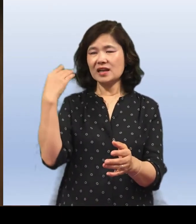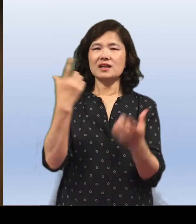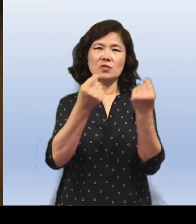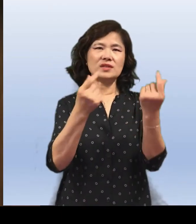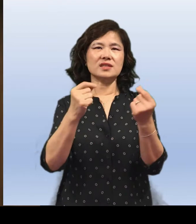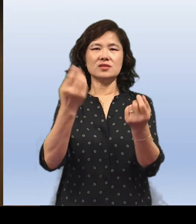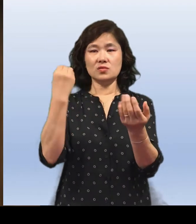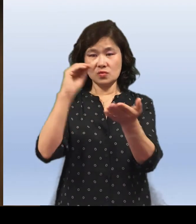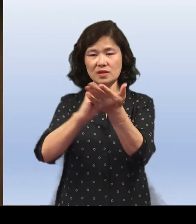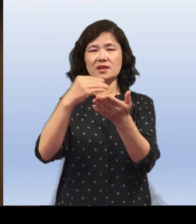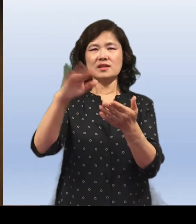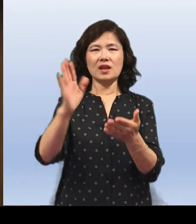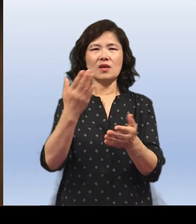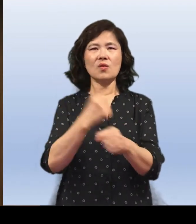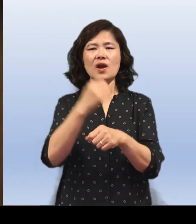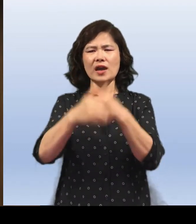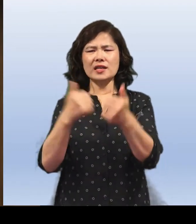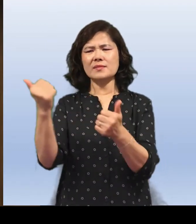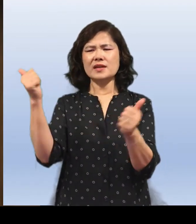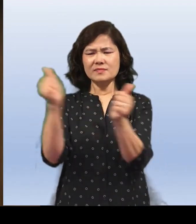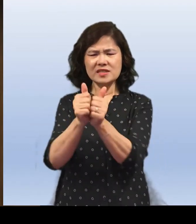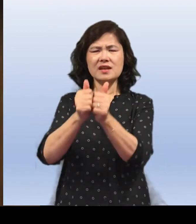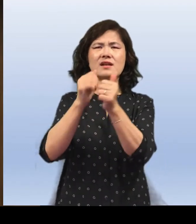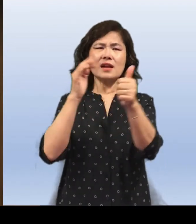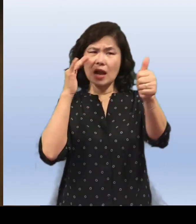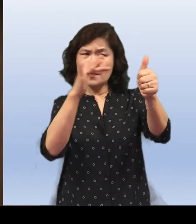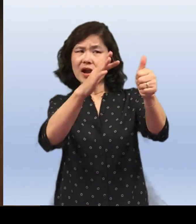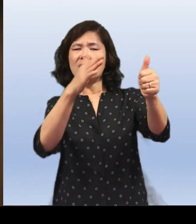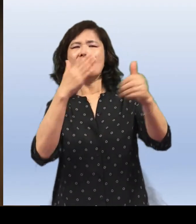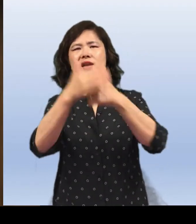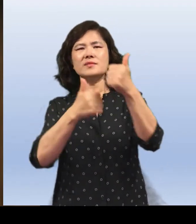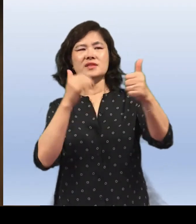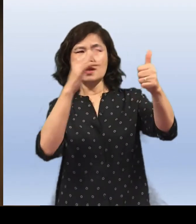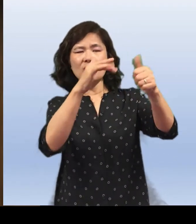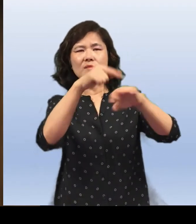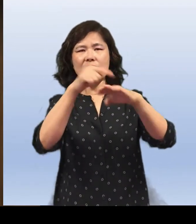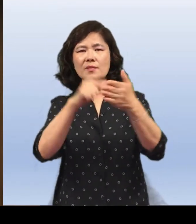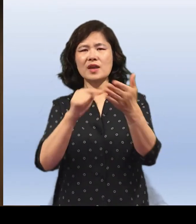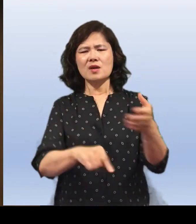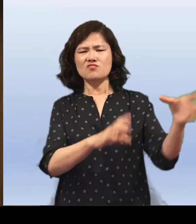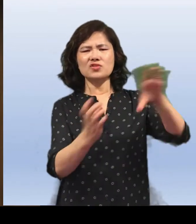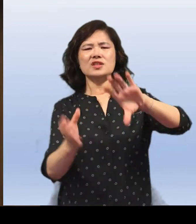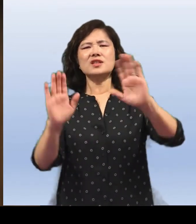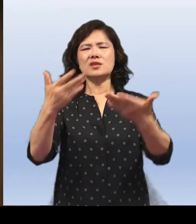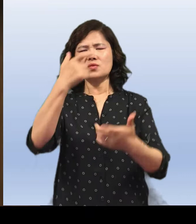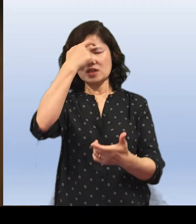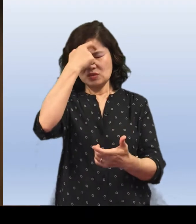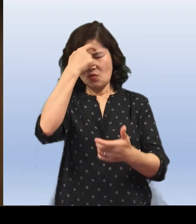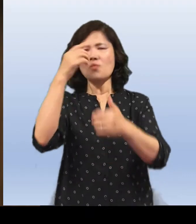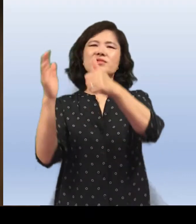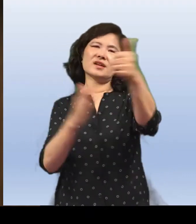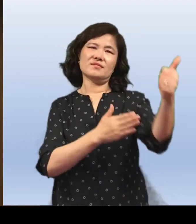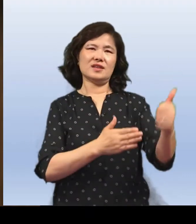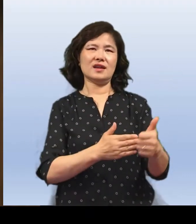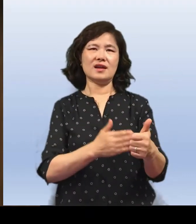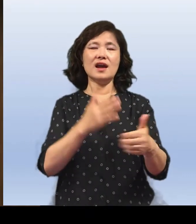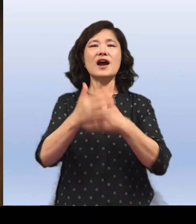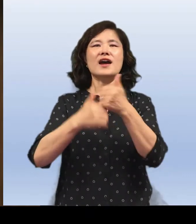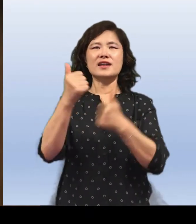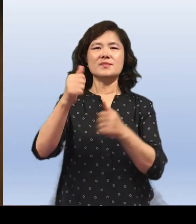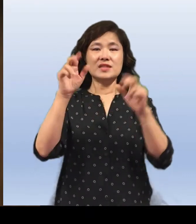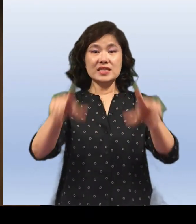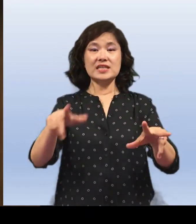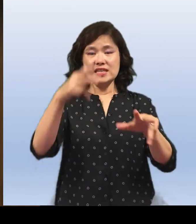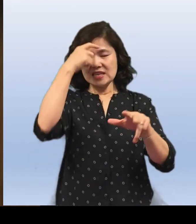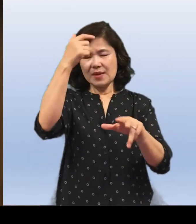안에 하나님의 임재를 갈망하고 사모하는 마음이 부어질 수 있도록 기도해 주시기 바랍니다. 그래서 하나님은 이